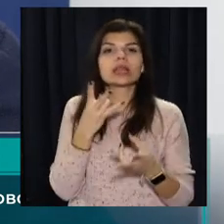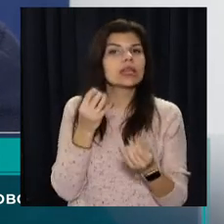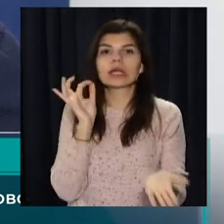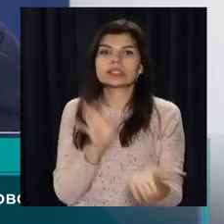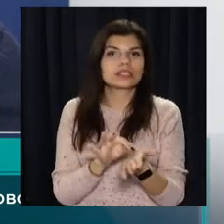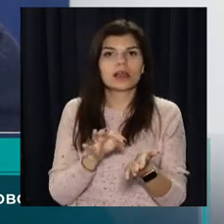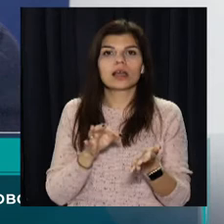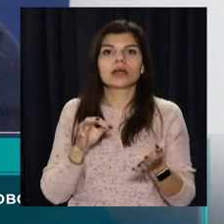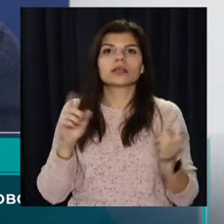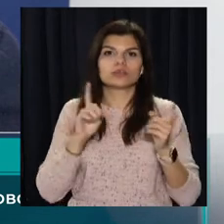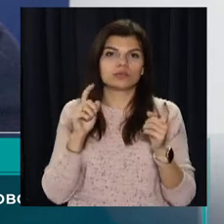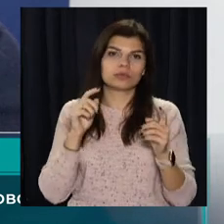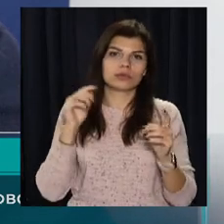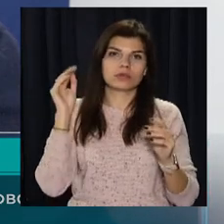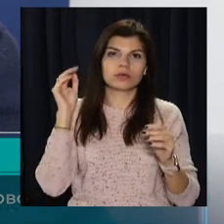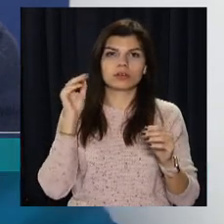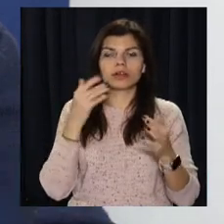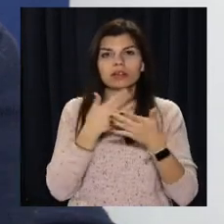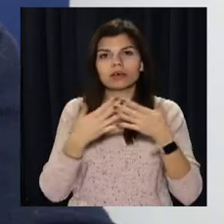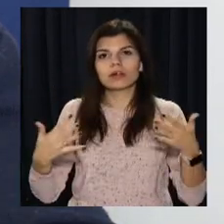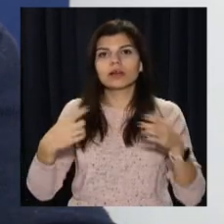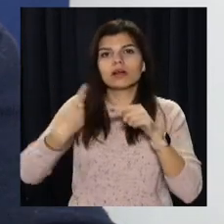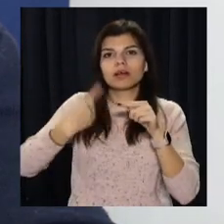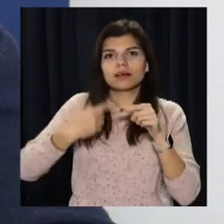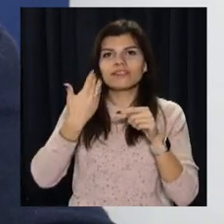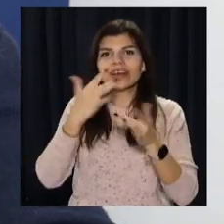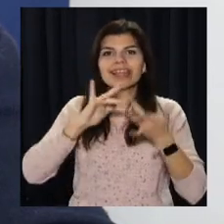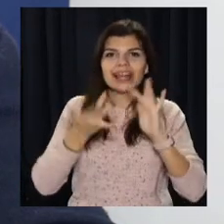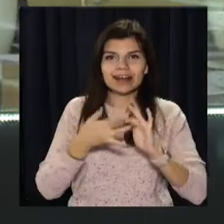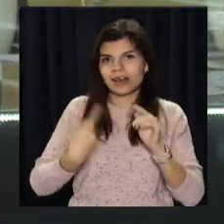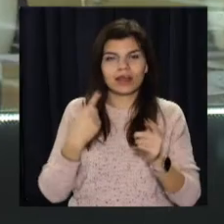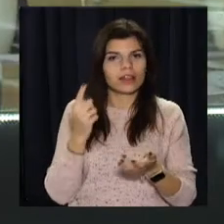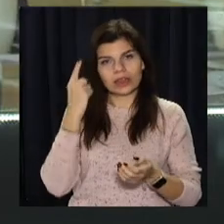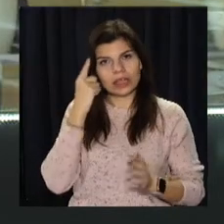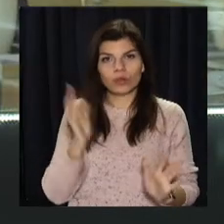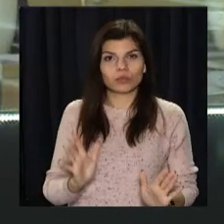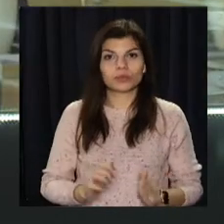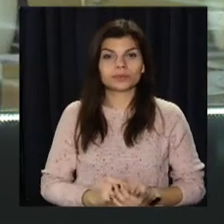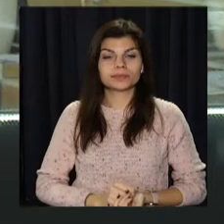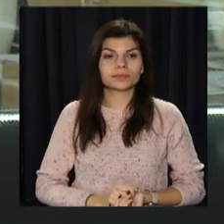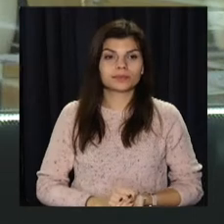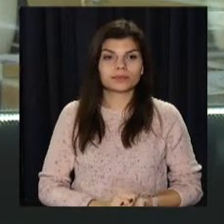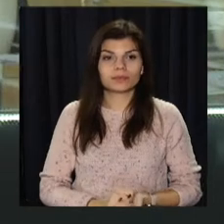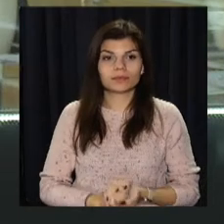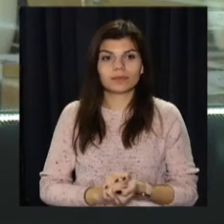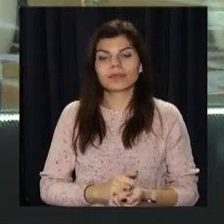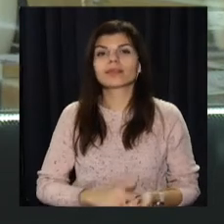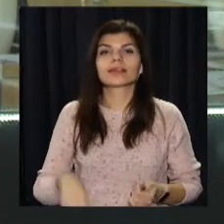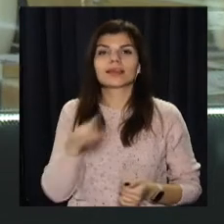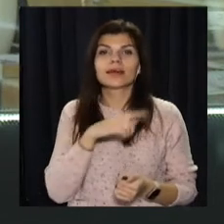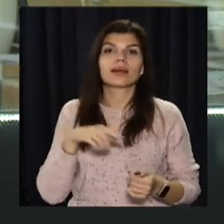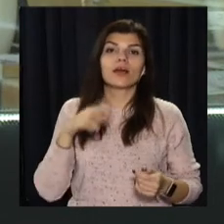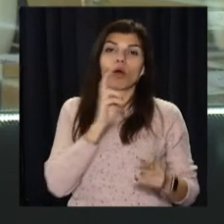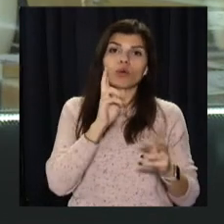на захаращення трафіку користувачів. Одні цькують, інші